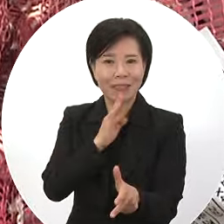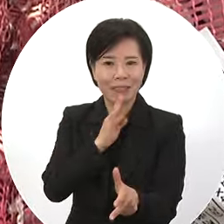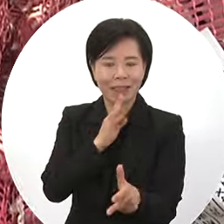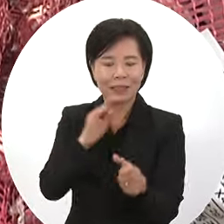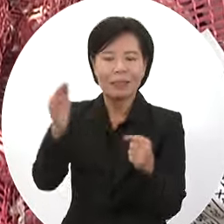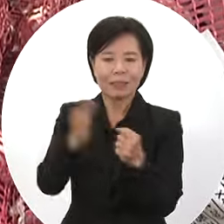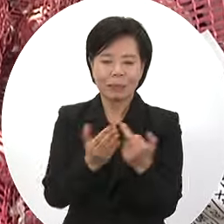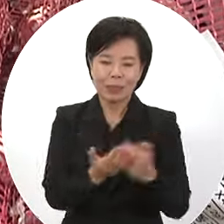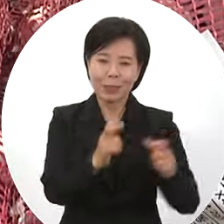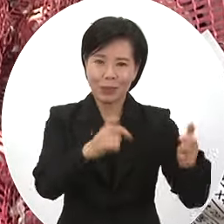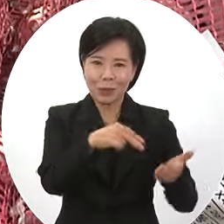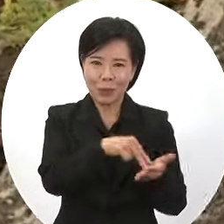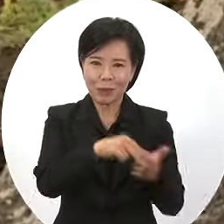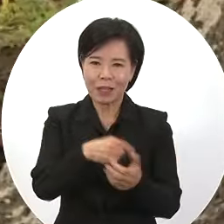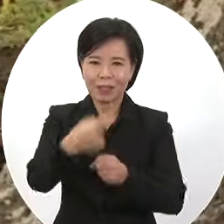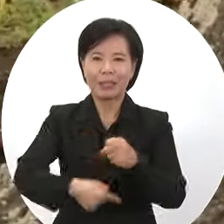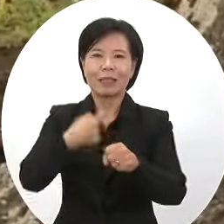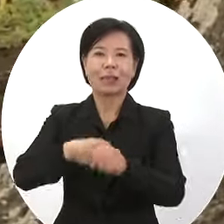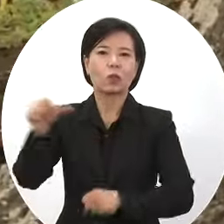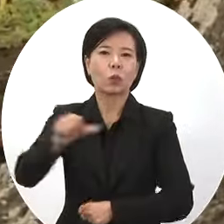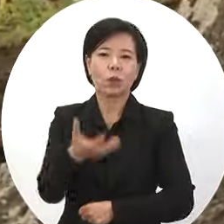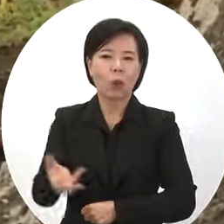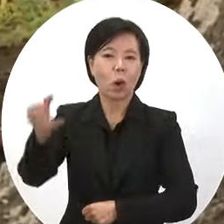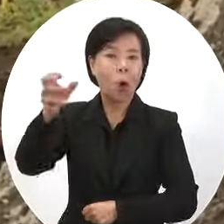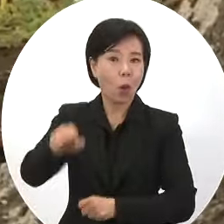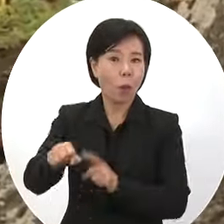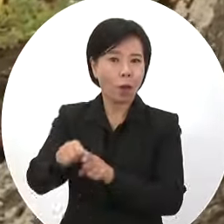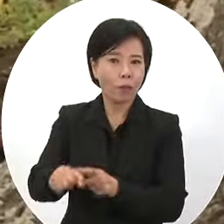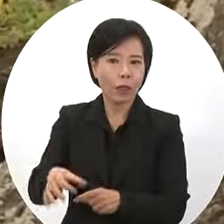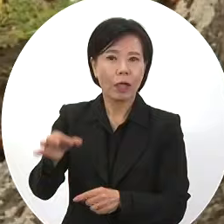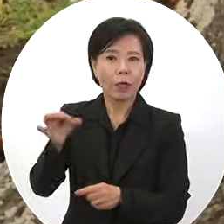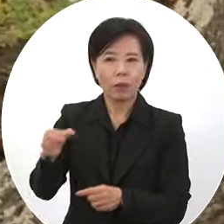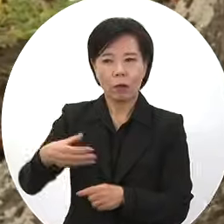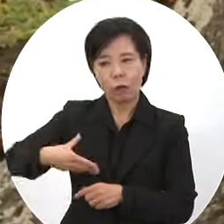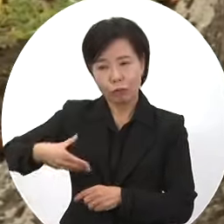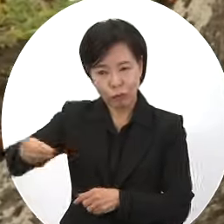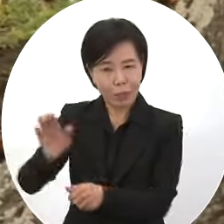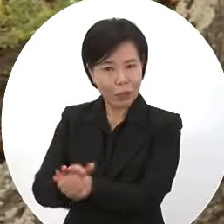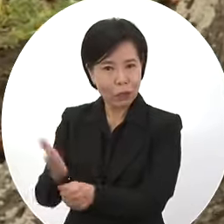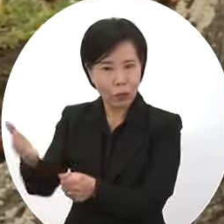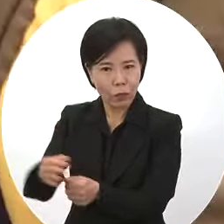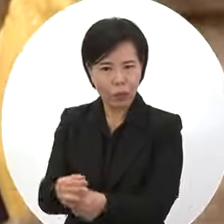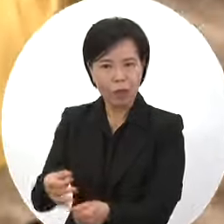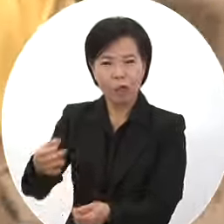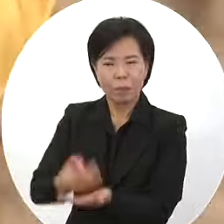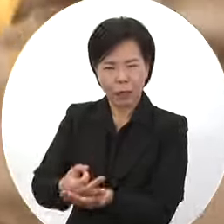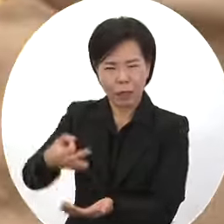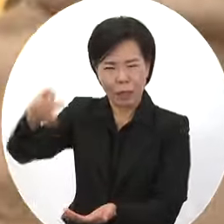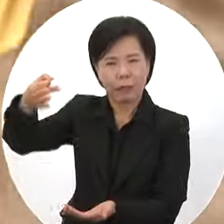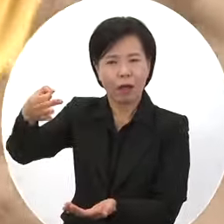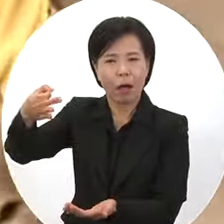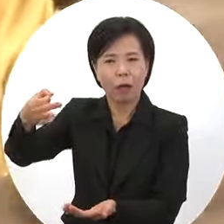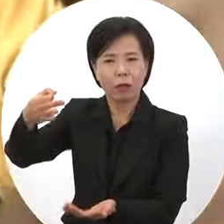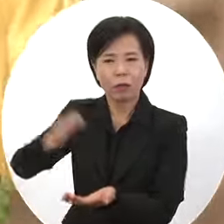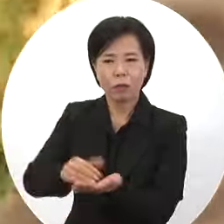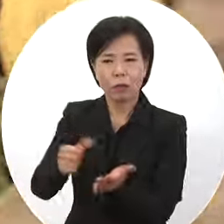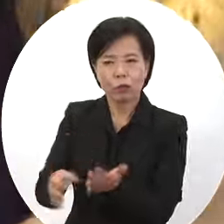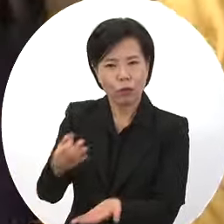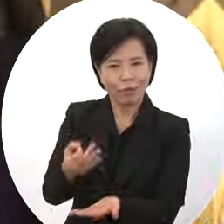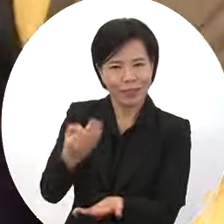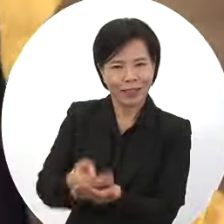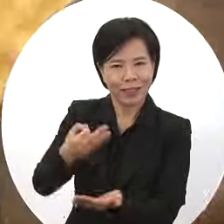사업인데요. 제주도는 연간 5천억 원 규모의 융자를 지원하고 고금리, 고물가 상황을